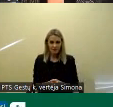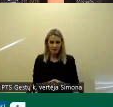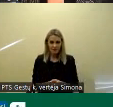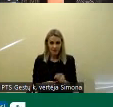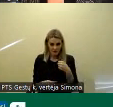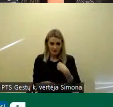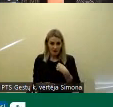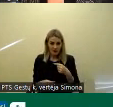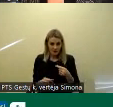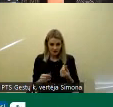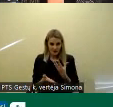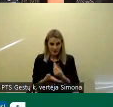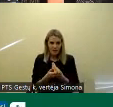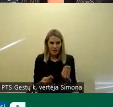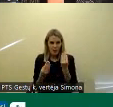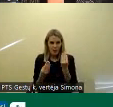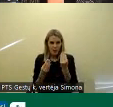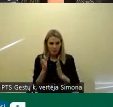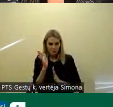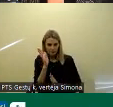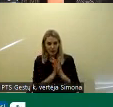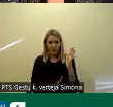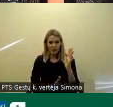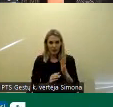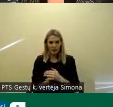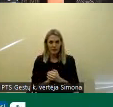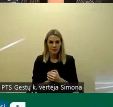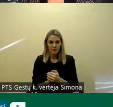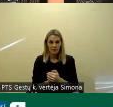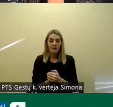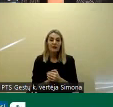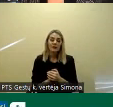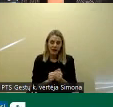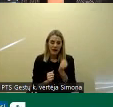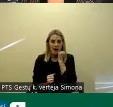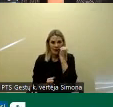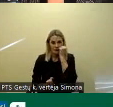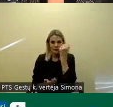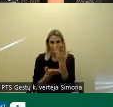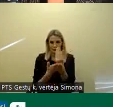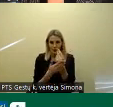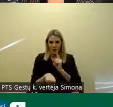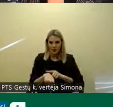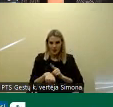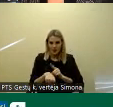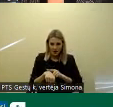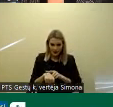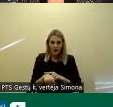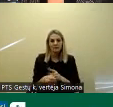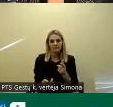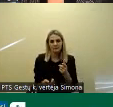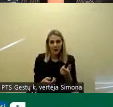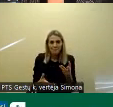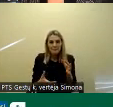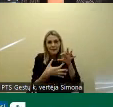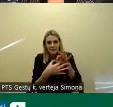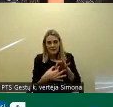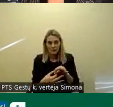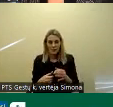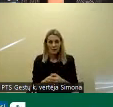patobulinti savo mokymus. Mes esame labai dėkingos už savo laiką. už prisijungimą prie mūsų. Tai